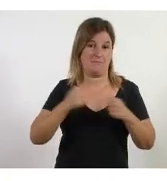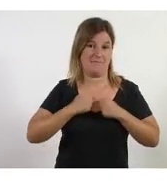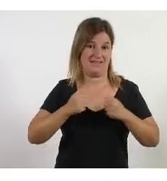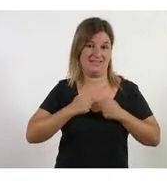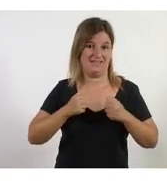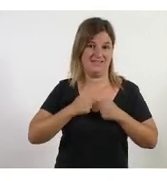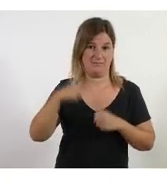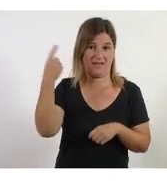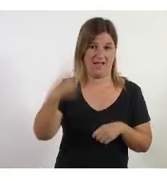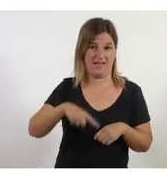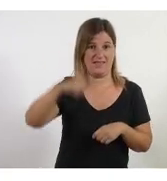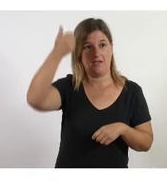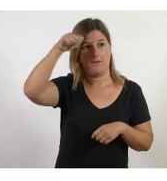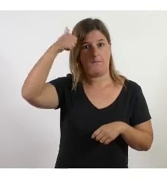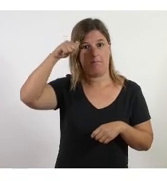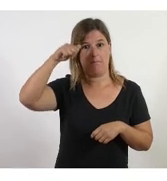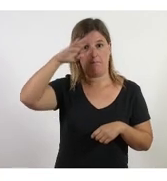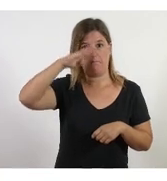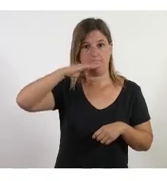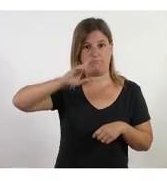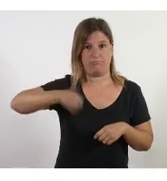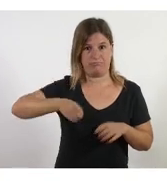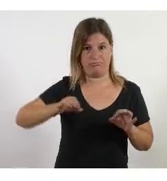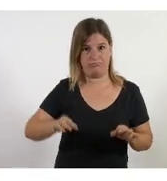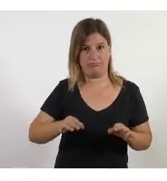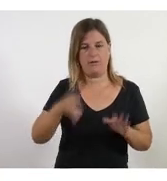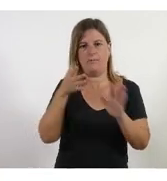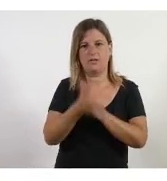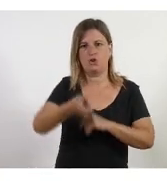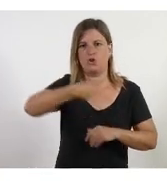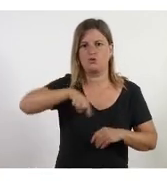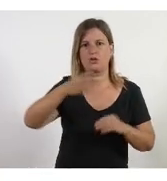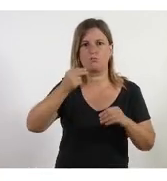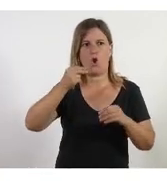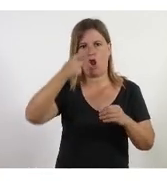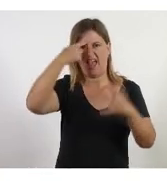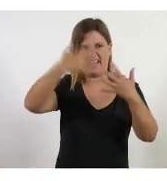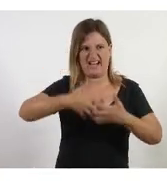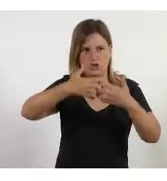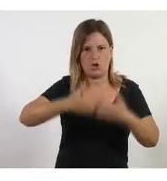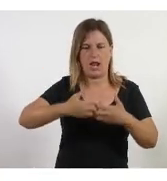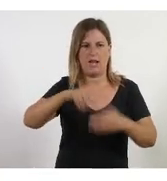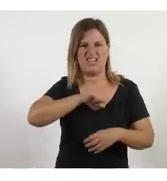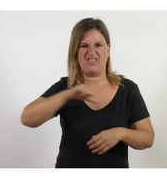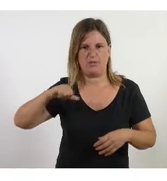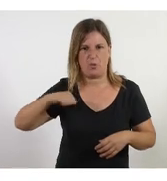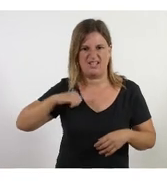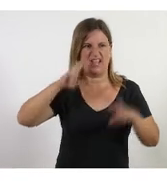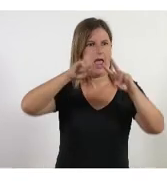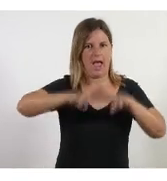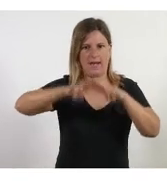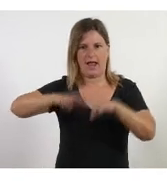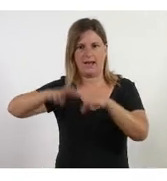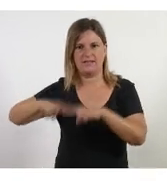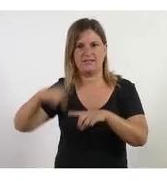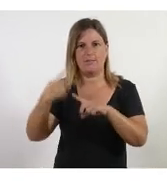societat nostra és molt racional, és molt analítica, és molt individualista, perquè està, la nostra societat funciona molt amb